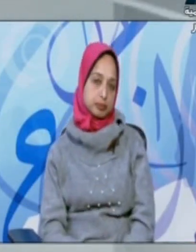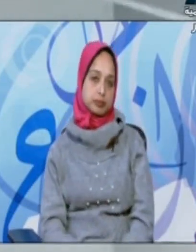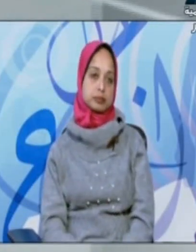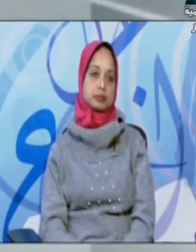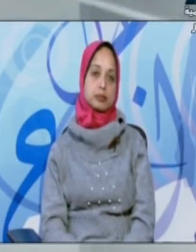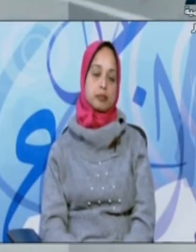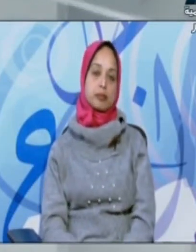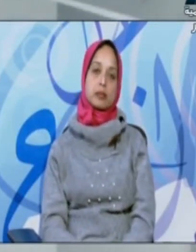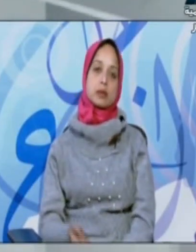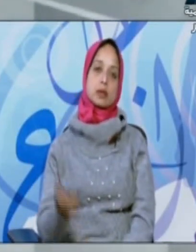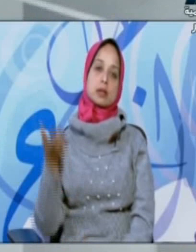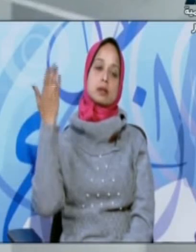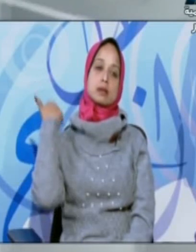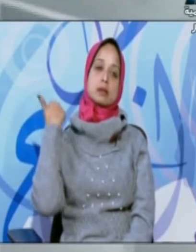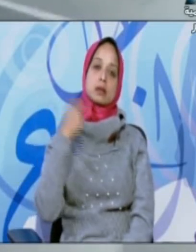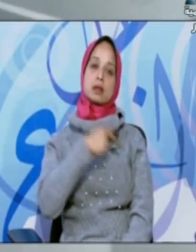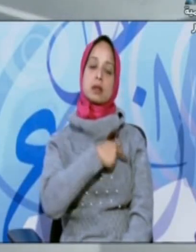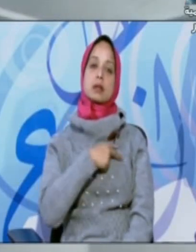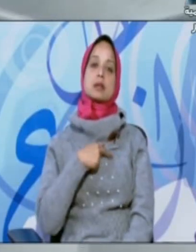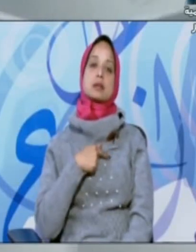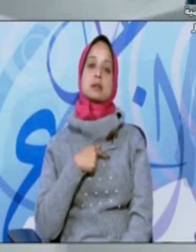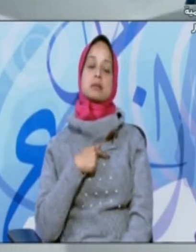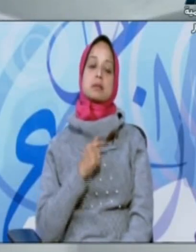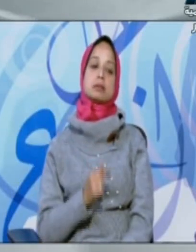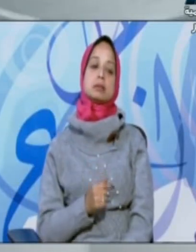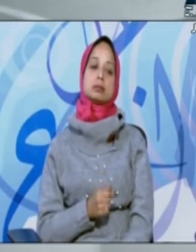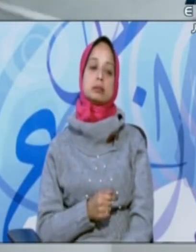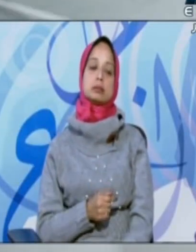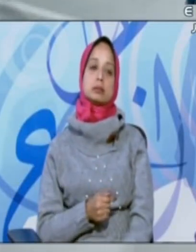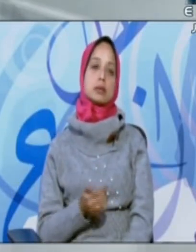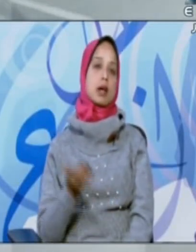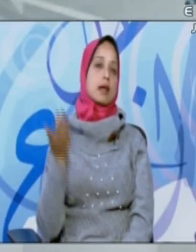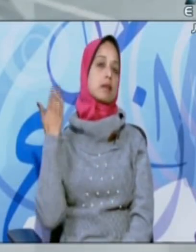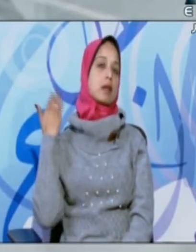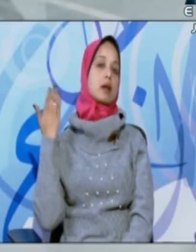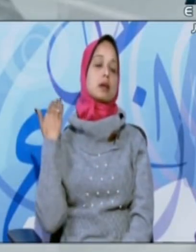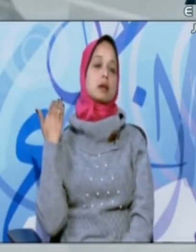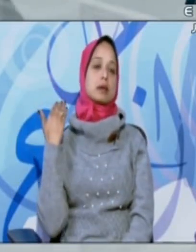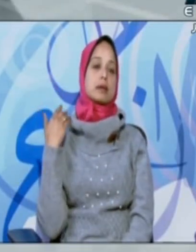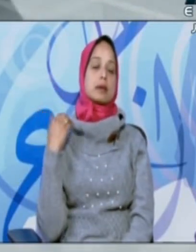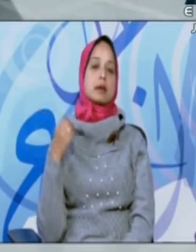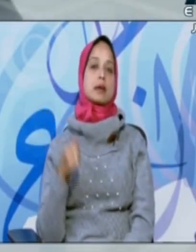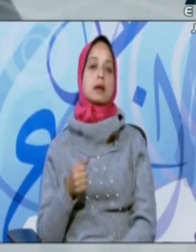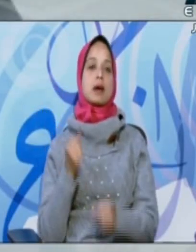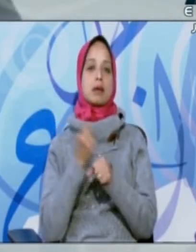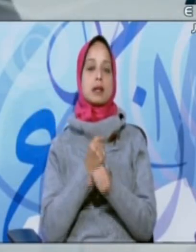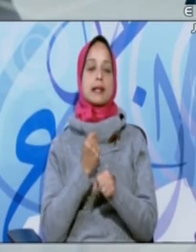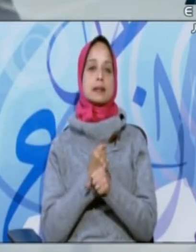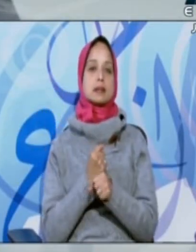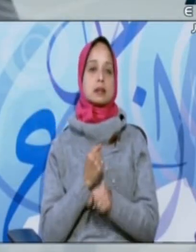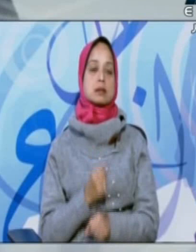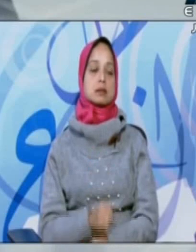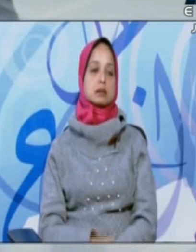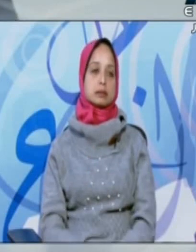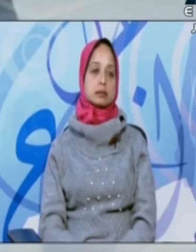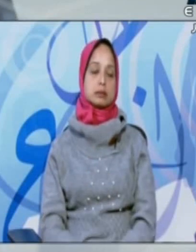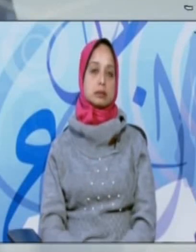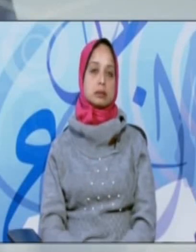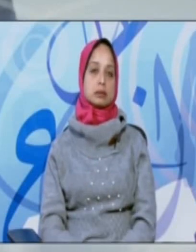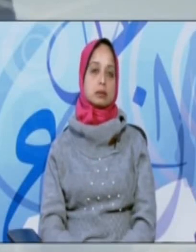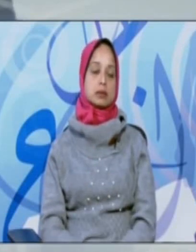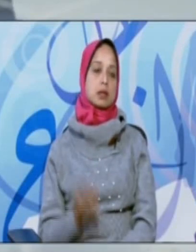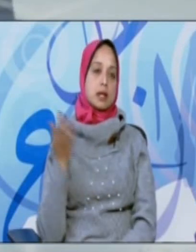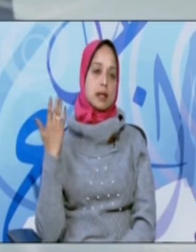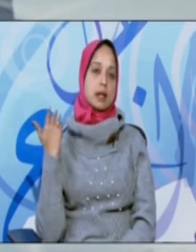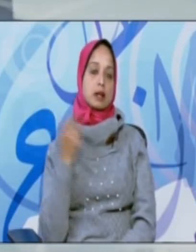تاريخ اسم. وفي عندي تاريخ حدث. ايه تاريخ الاسم؟